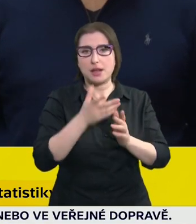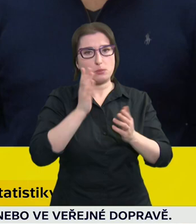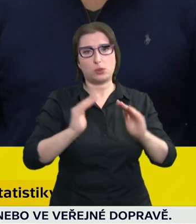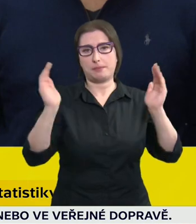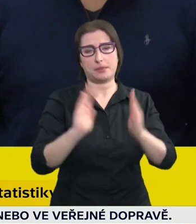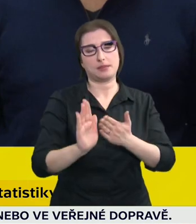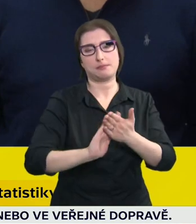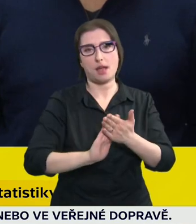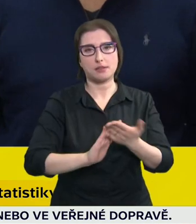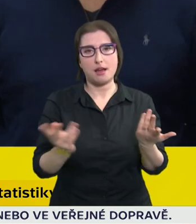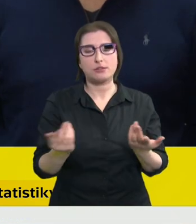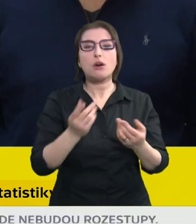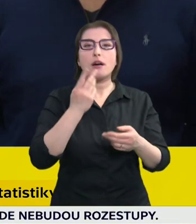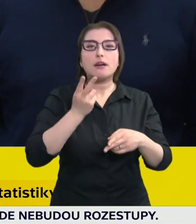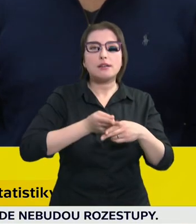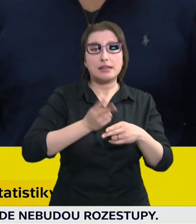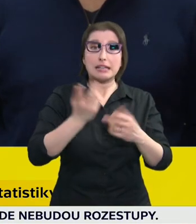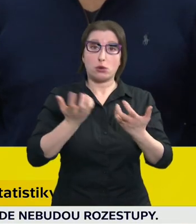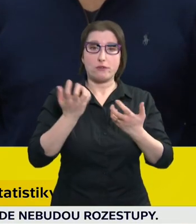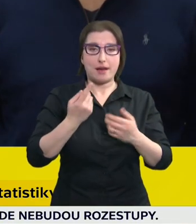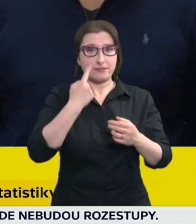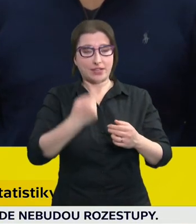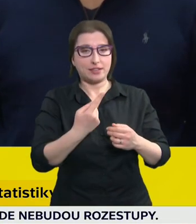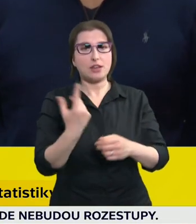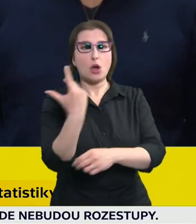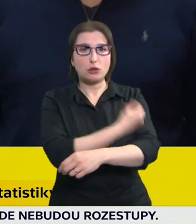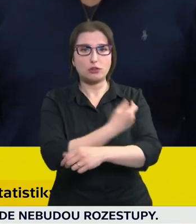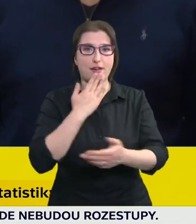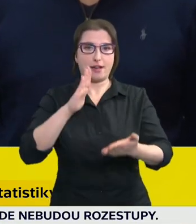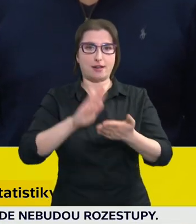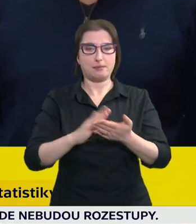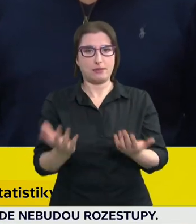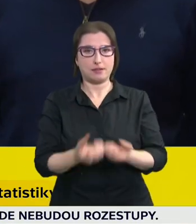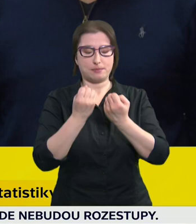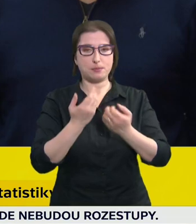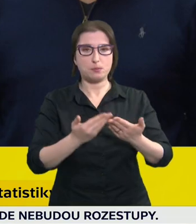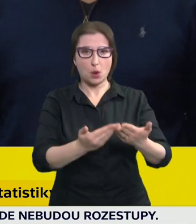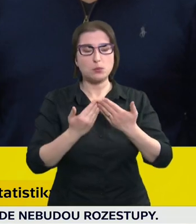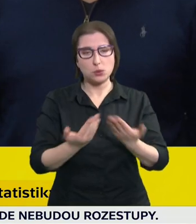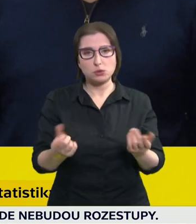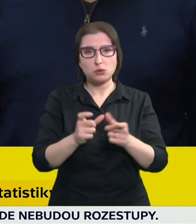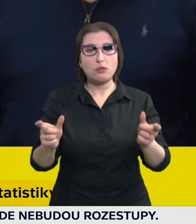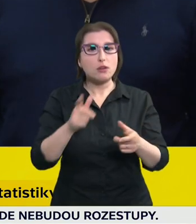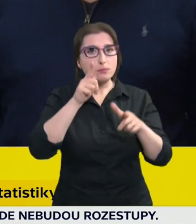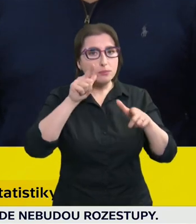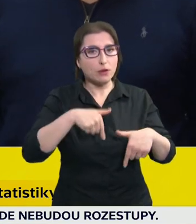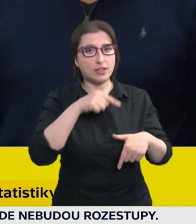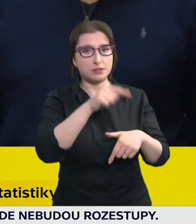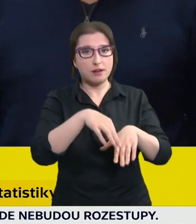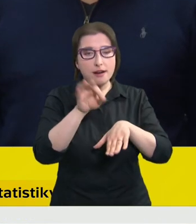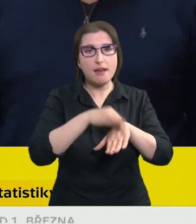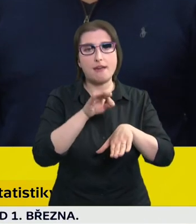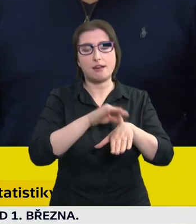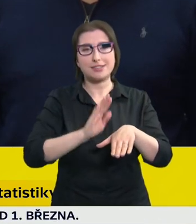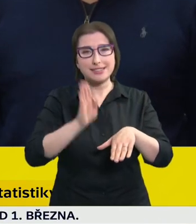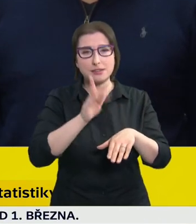toho, co to očkování doufám udělá s celou populací, protože je to skupina profesionálů, odborníků, které máme